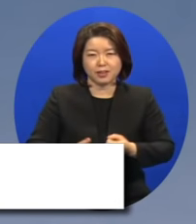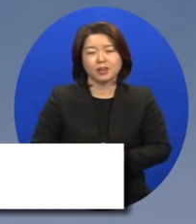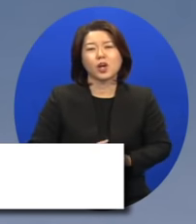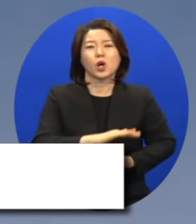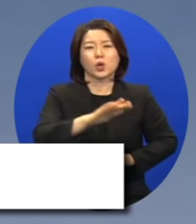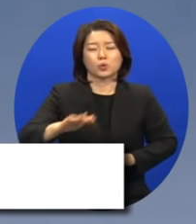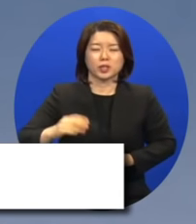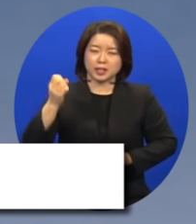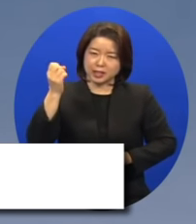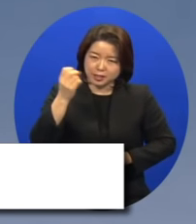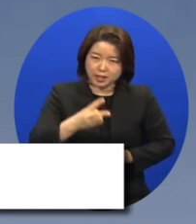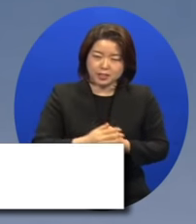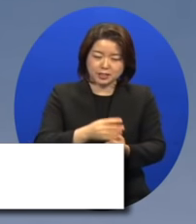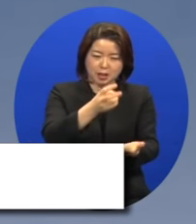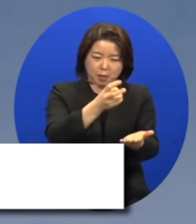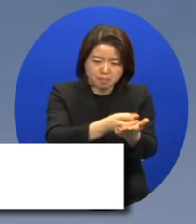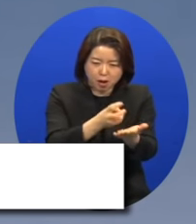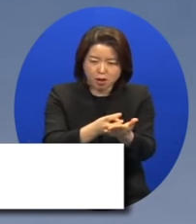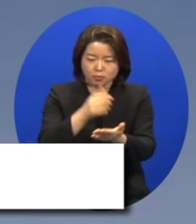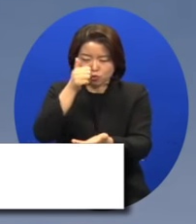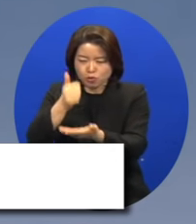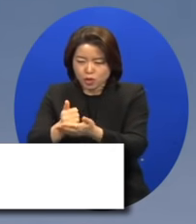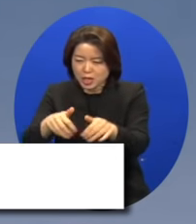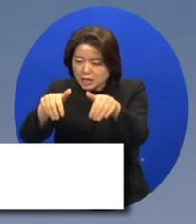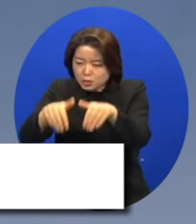다시는 율법